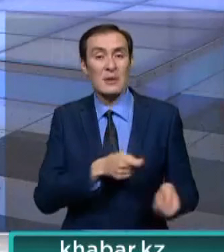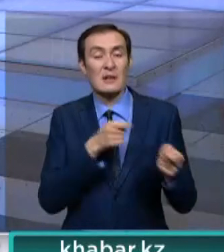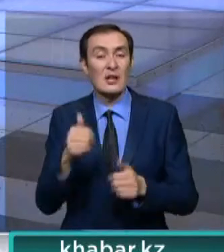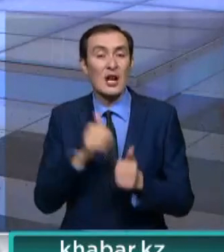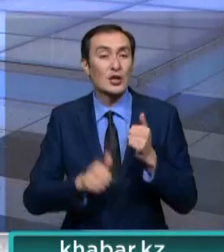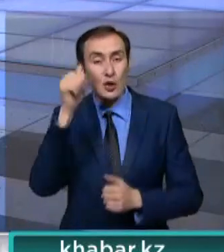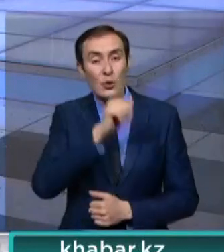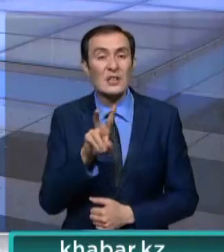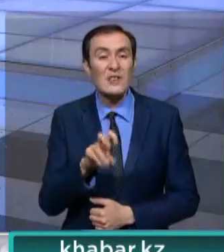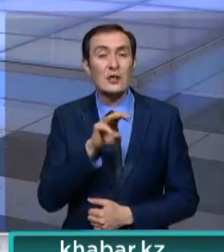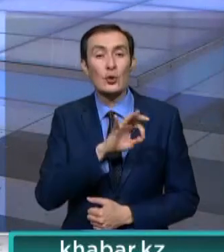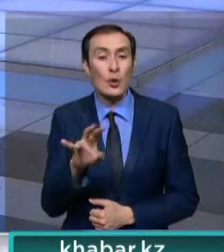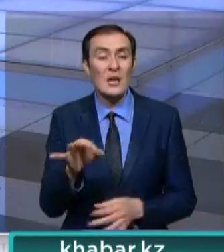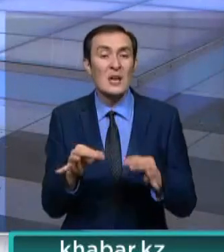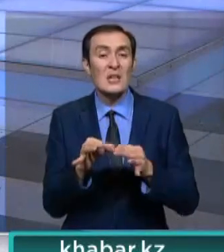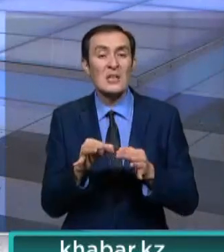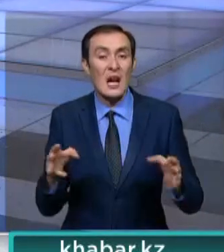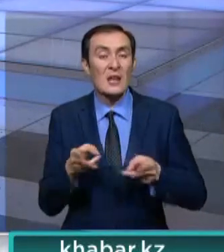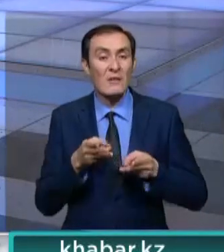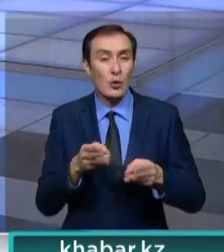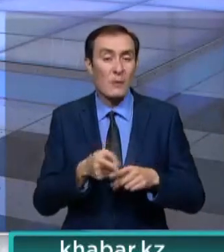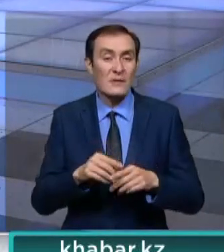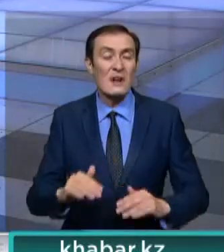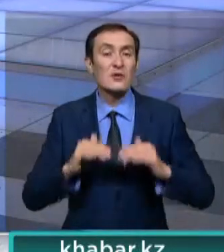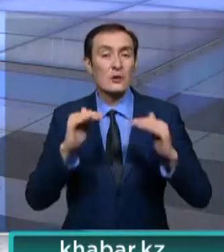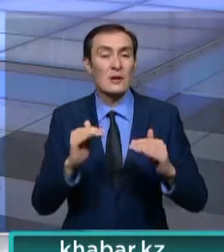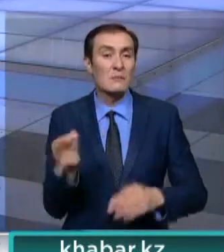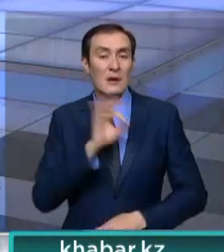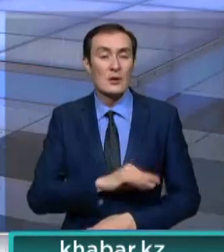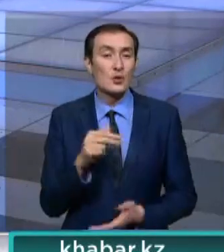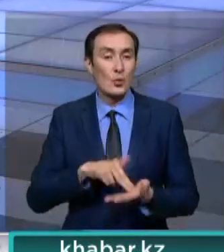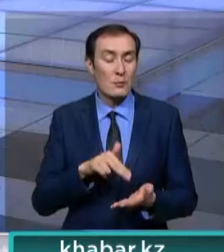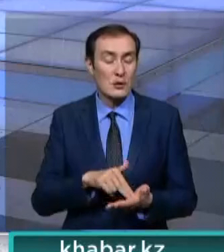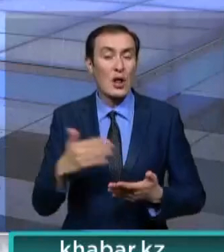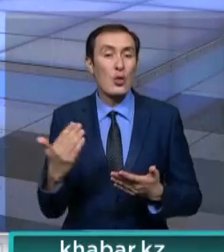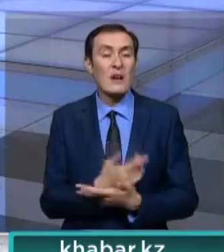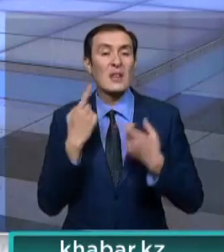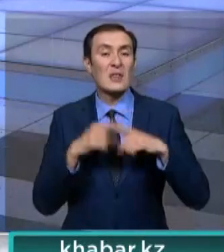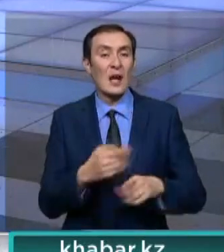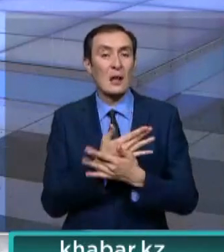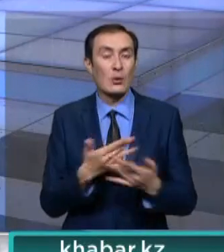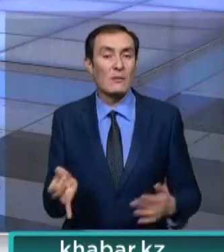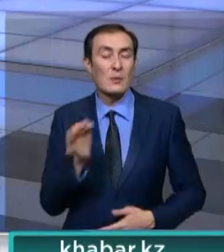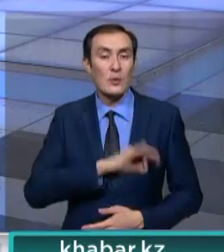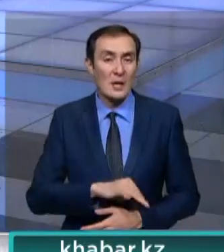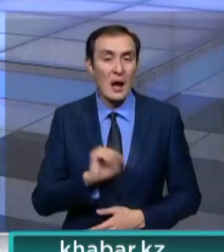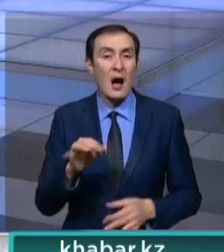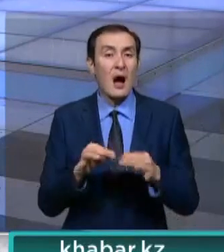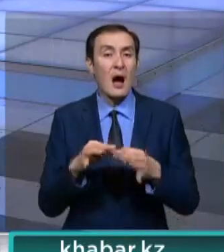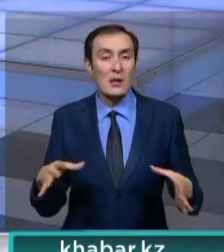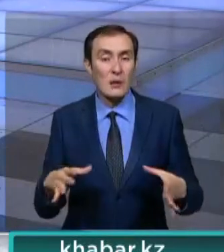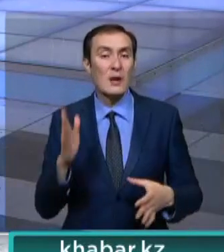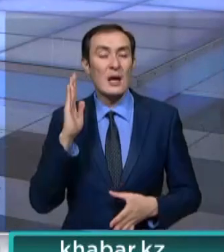поставлять ежегодно до 200 тонн ядерного топлива с высокой добавленной стоимостью. О новых технологиях применения мирного атома